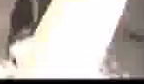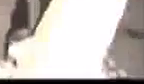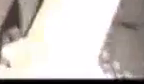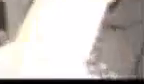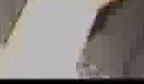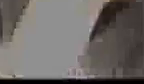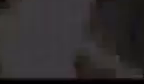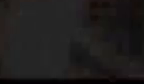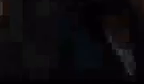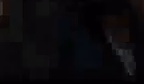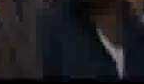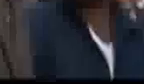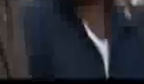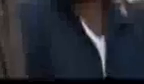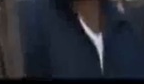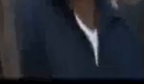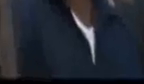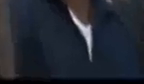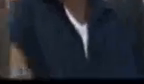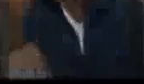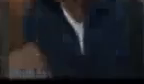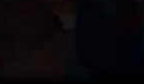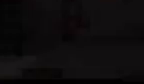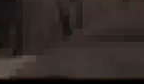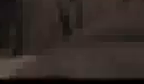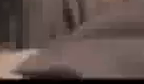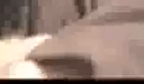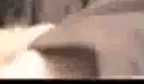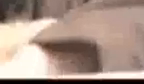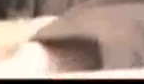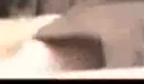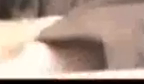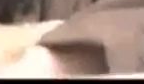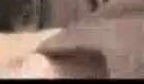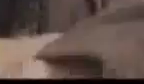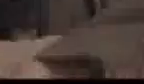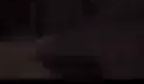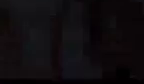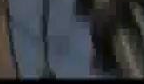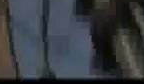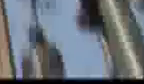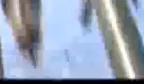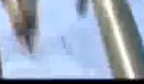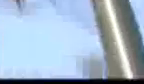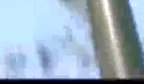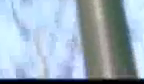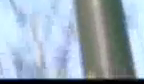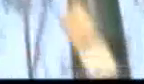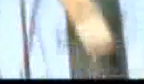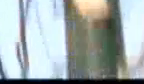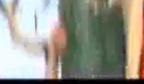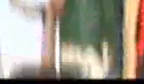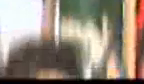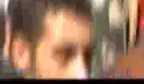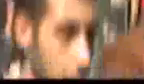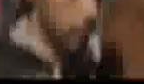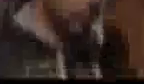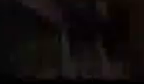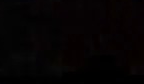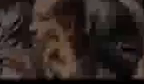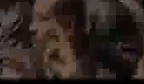بلادي يا بلادي أنا بحبك يا بلادي.